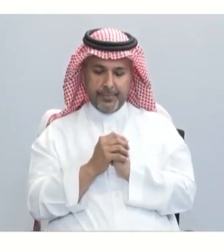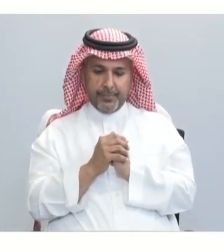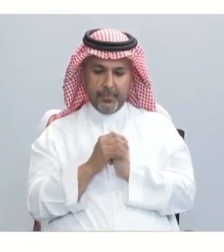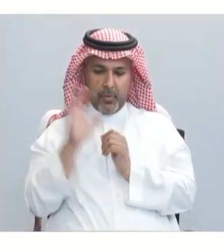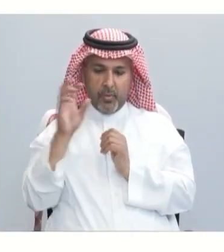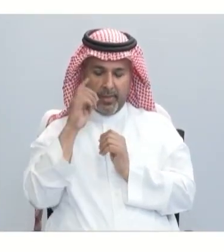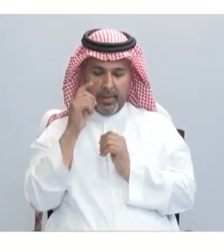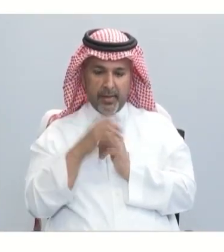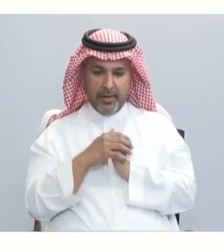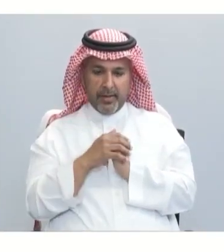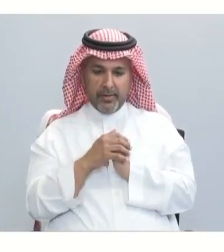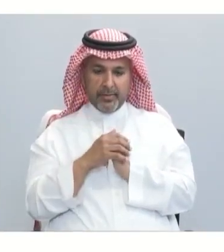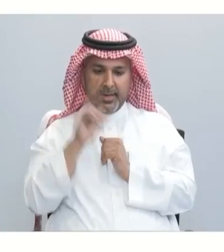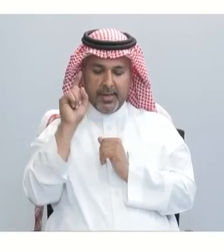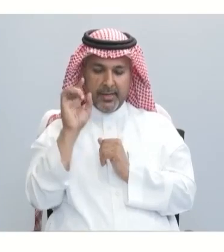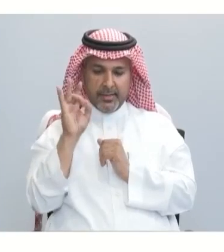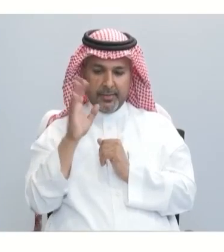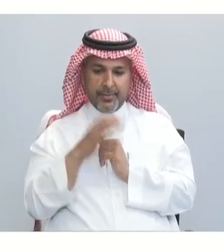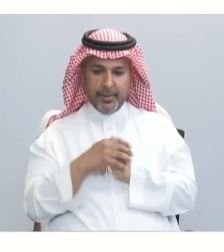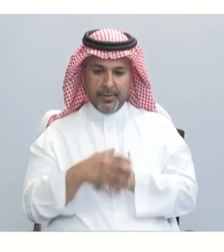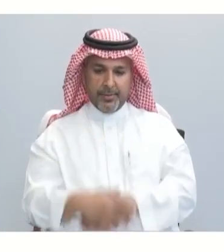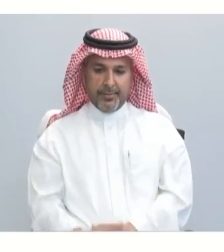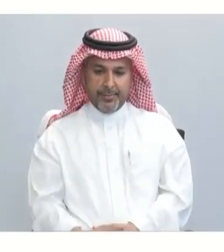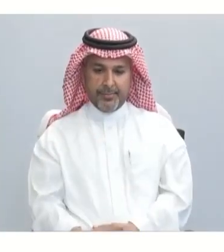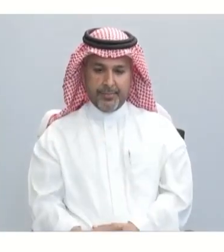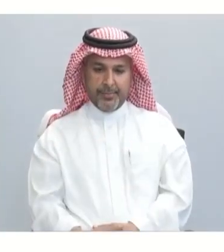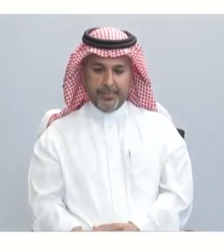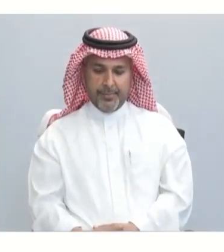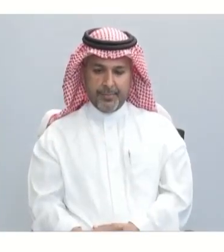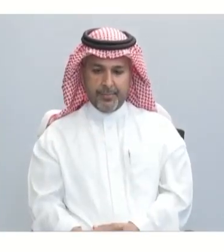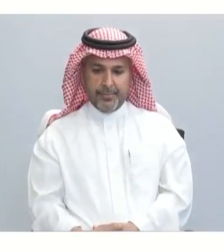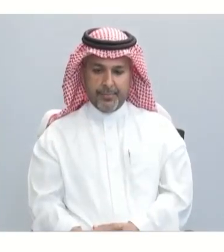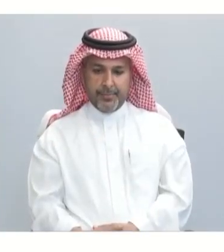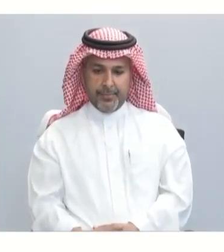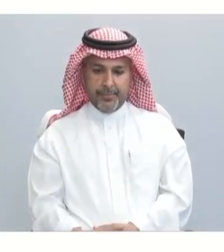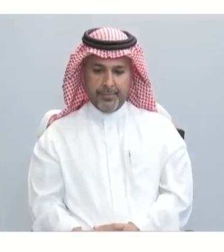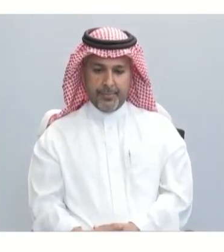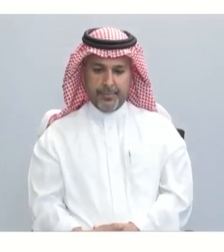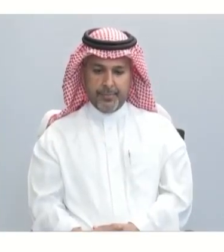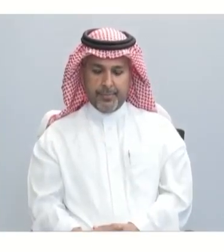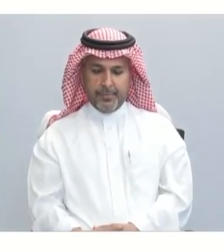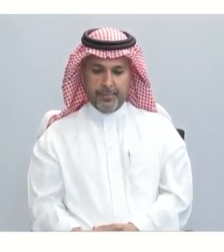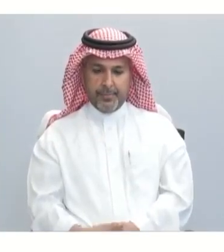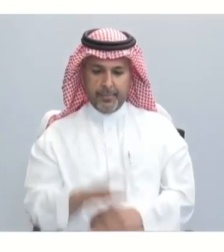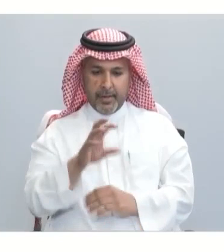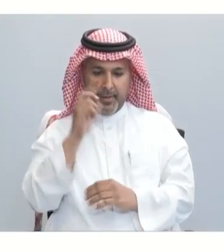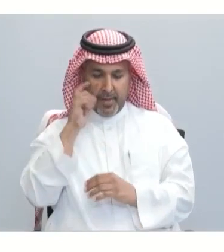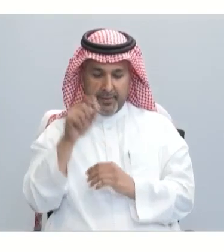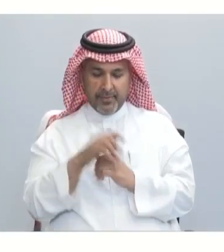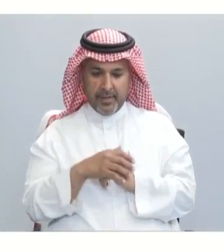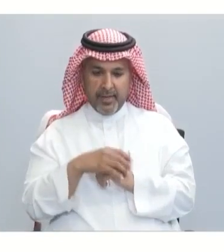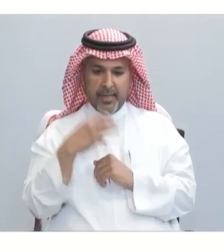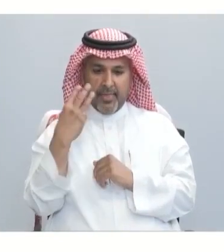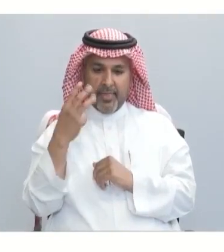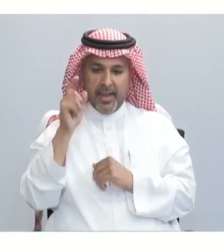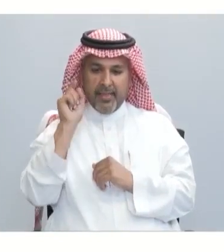3 نشيل الاكس على طول مباشره ما نعوض فيها نشيلها نحط بدالها اف اللي كتبناها هنا داخل القوس ل 3 اكس